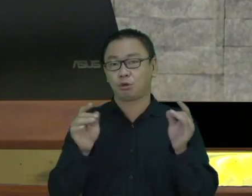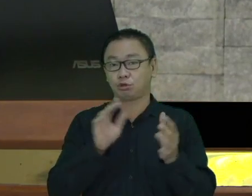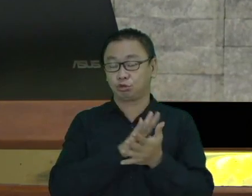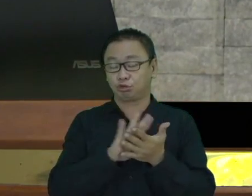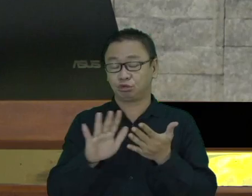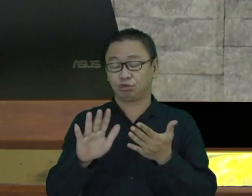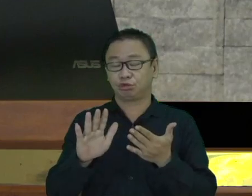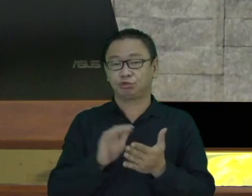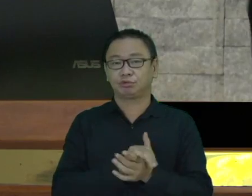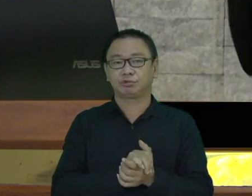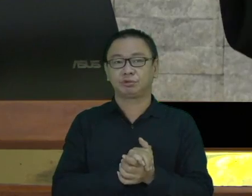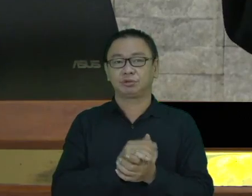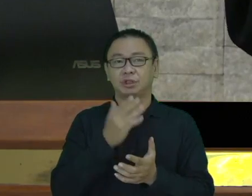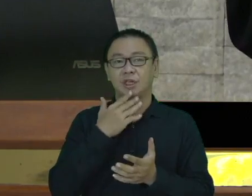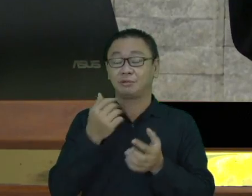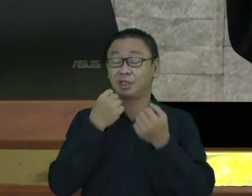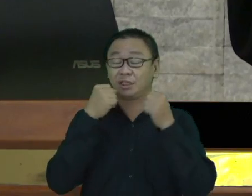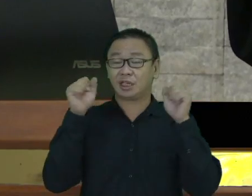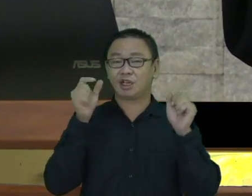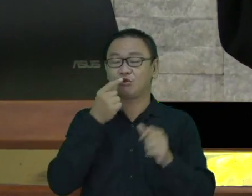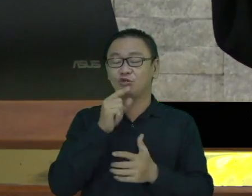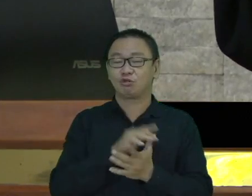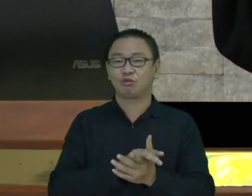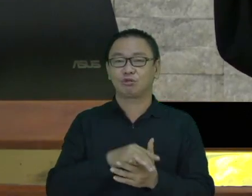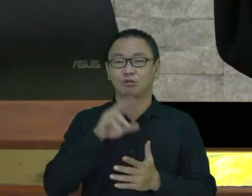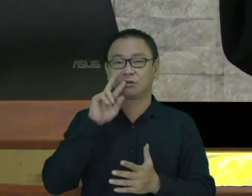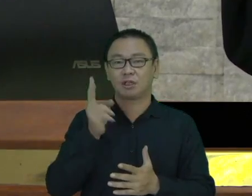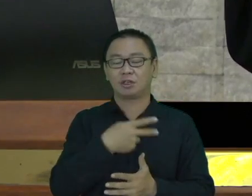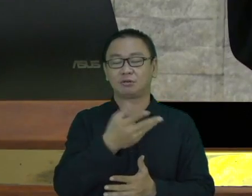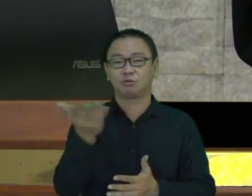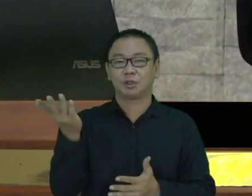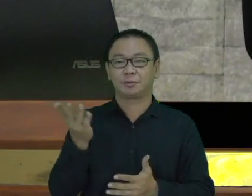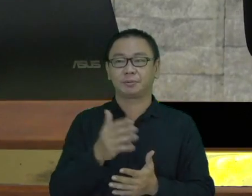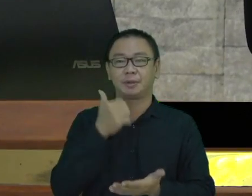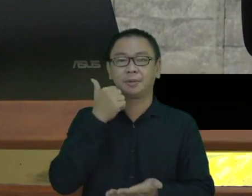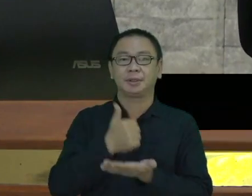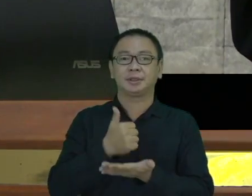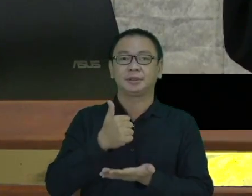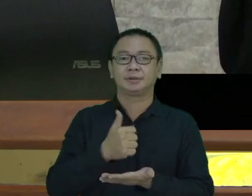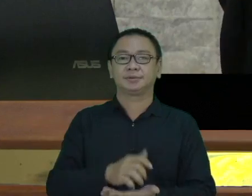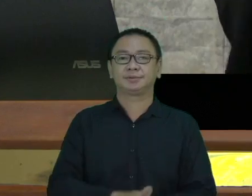Kudus. Salam sejahtera bagi saudara sekalian. Amin.